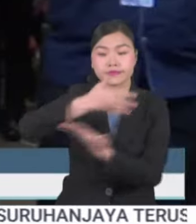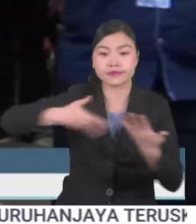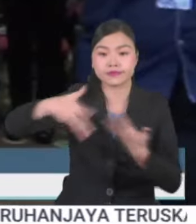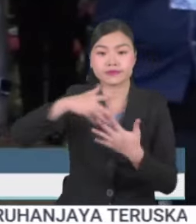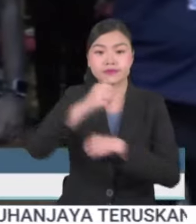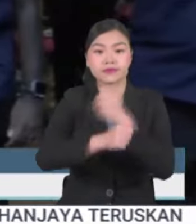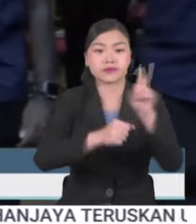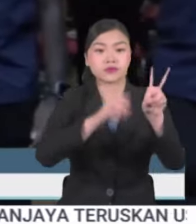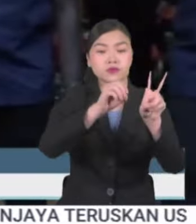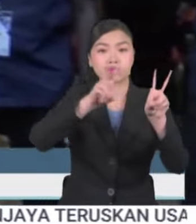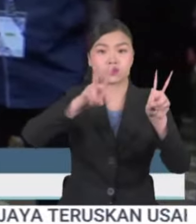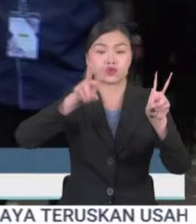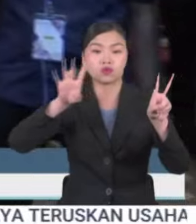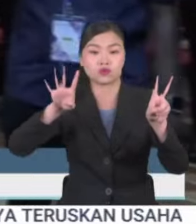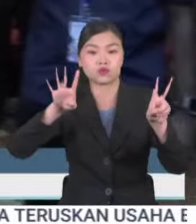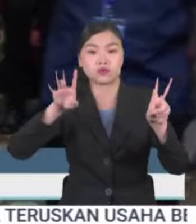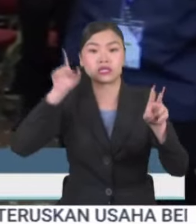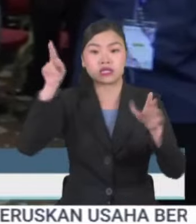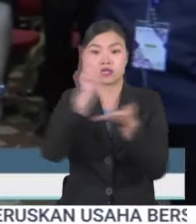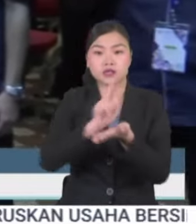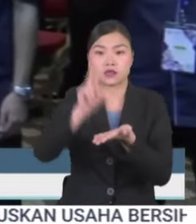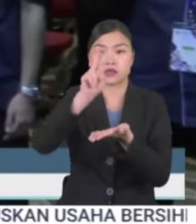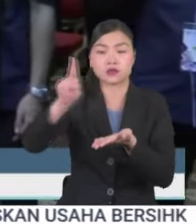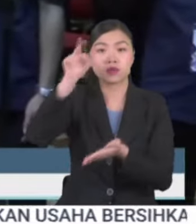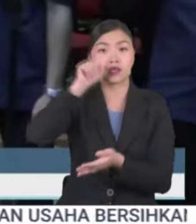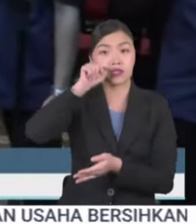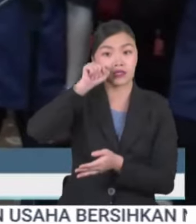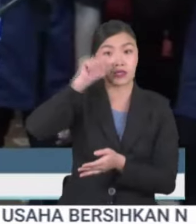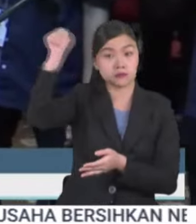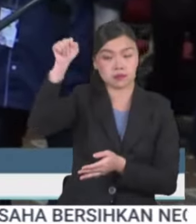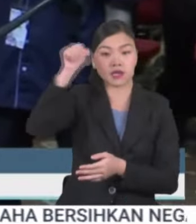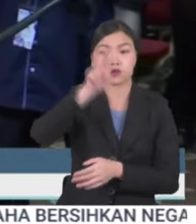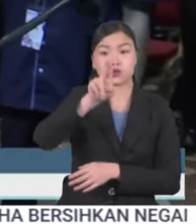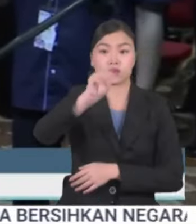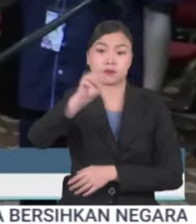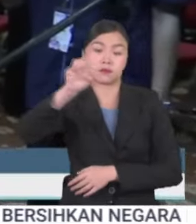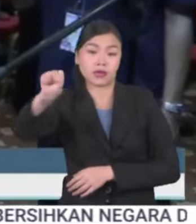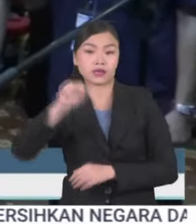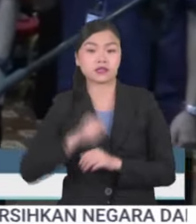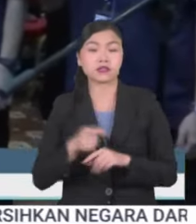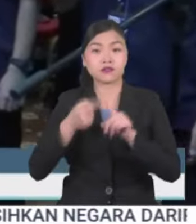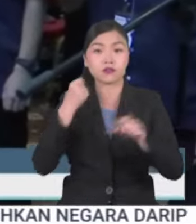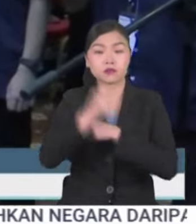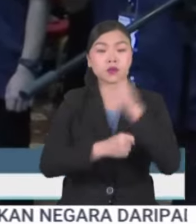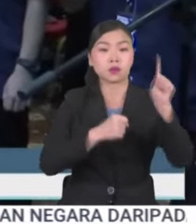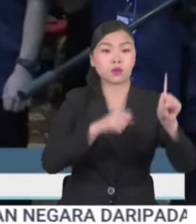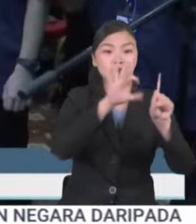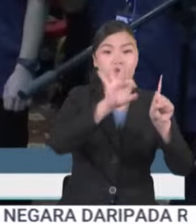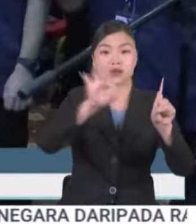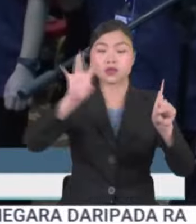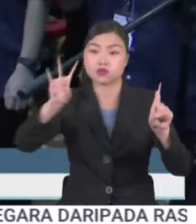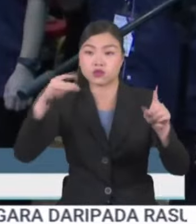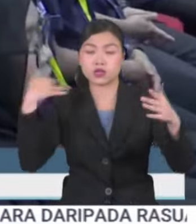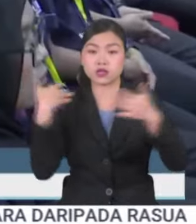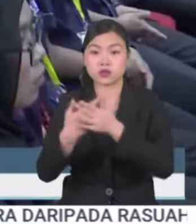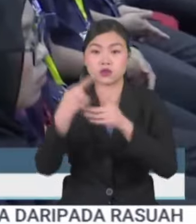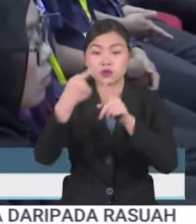ke-30 di dewan cansel Universiti Malaysia Sabah UMS sejak tahun 1967 hingga Jun